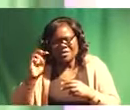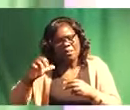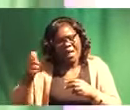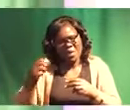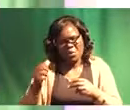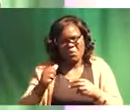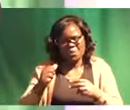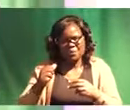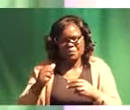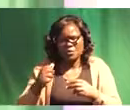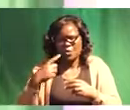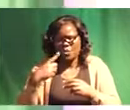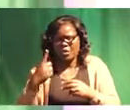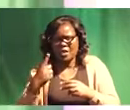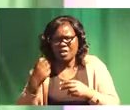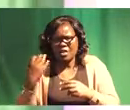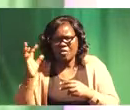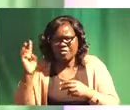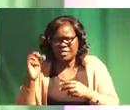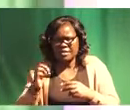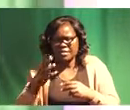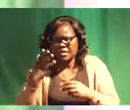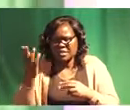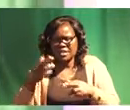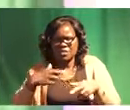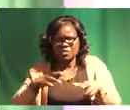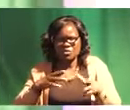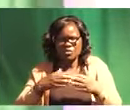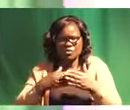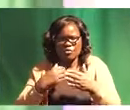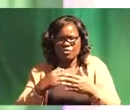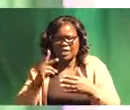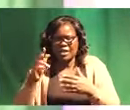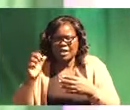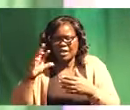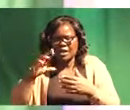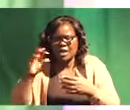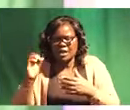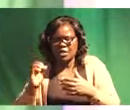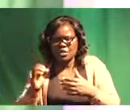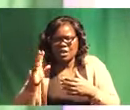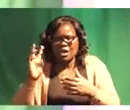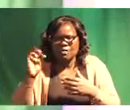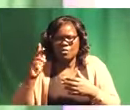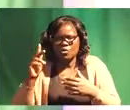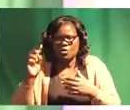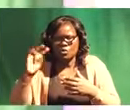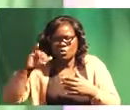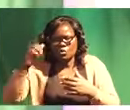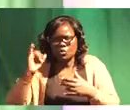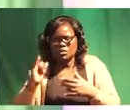hazijakamilika. Moja yao ikiwa ni hii barabara ya kutoka hapa Kaelo, Kamukunji,